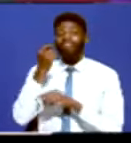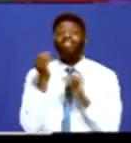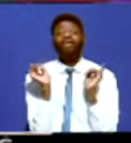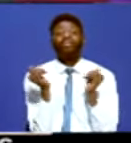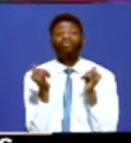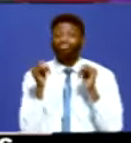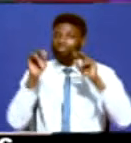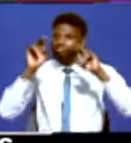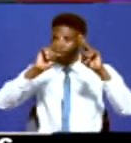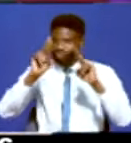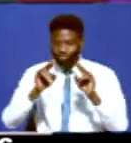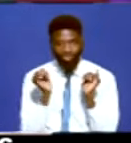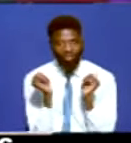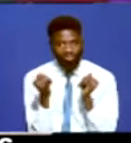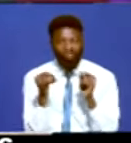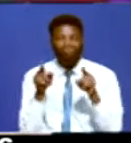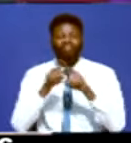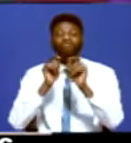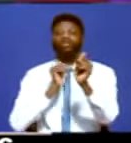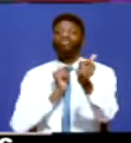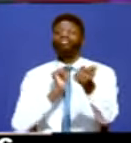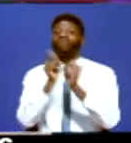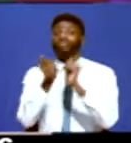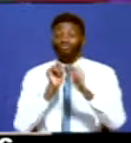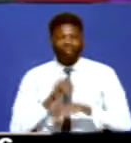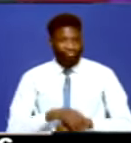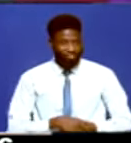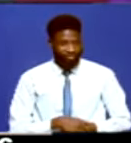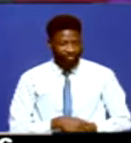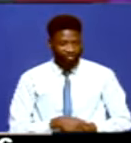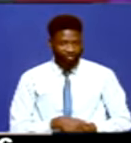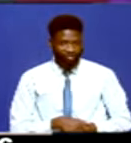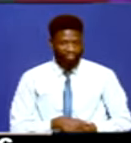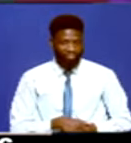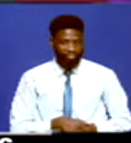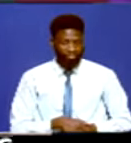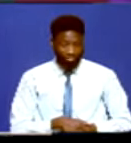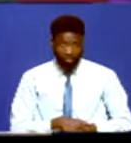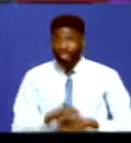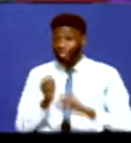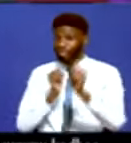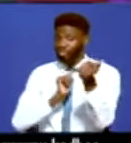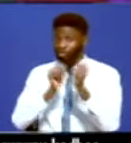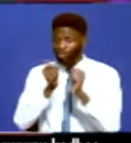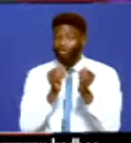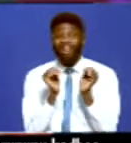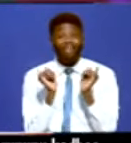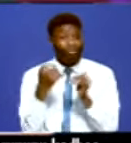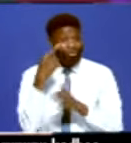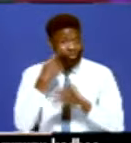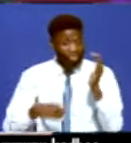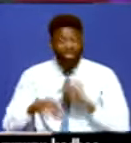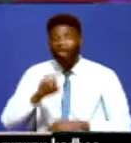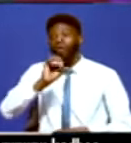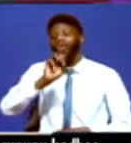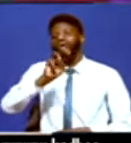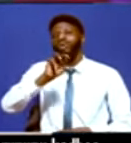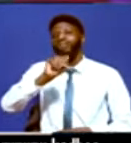vile vile za spoti. Kwenye spoti ni kwamba Omanyala, kongole